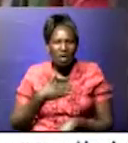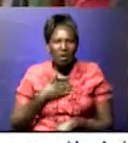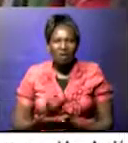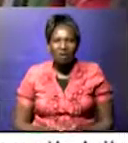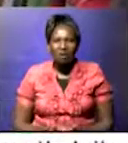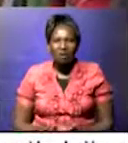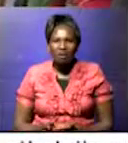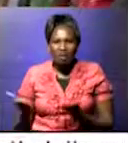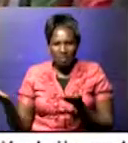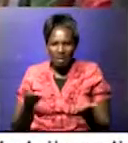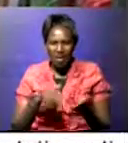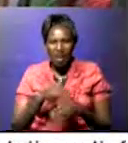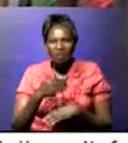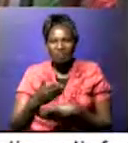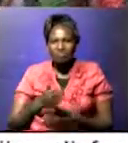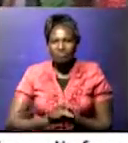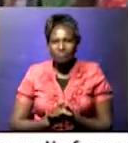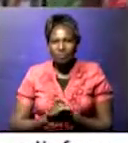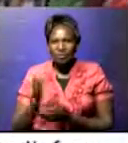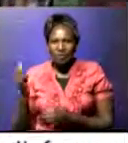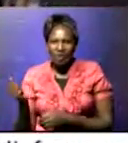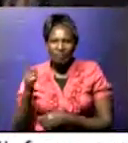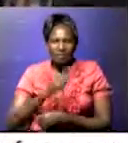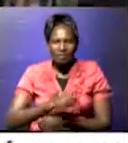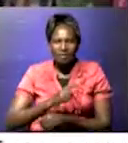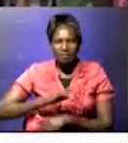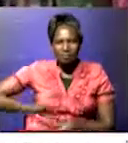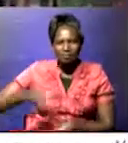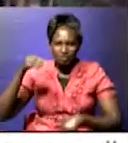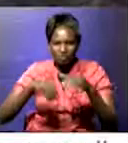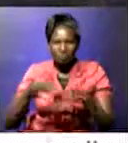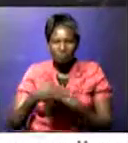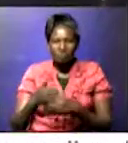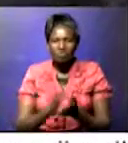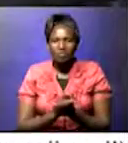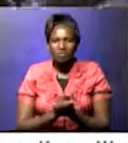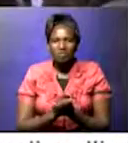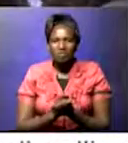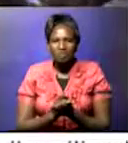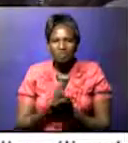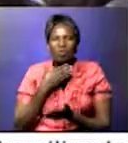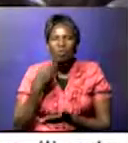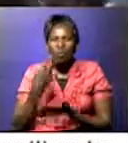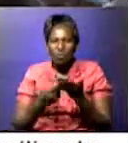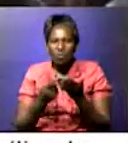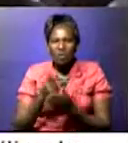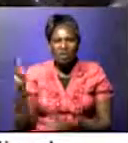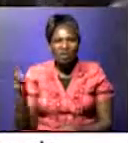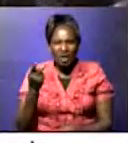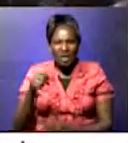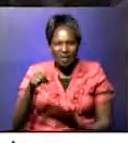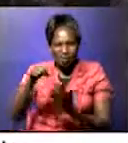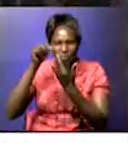Haya yanajiri ikiwa imebakia siku tano kufanyika kwa uchaguzi mkuu nchini na kinachohitajika ni Wakenya kuchagua